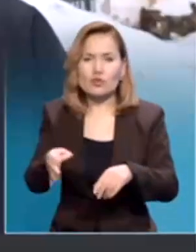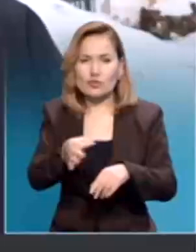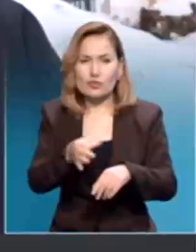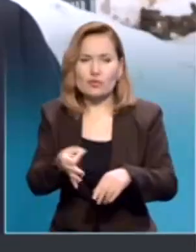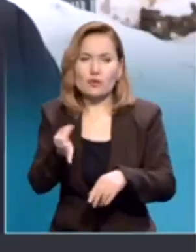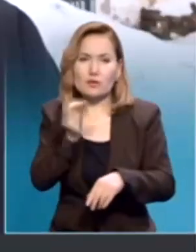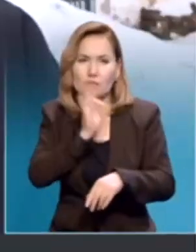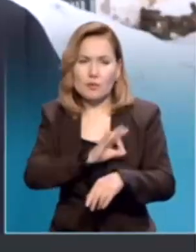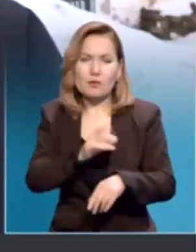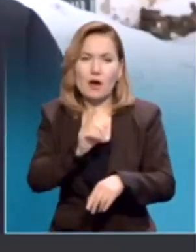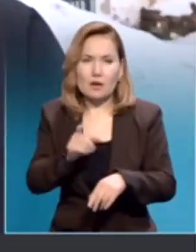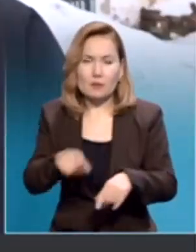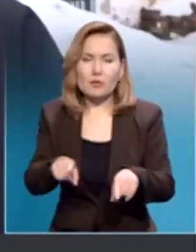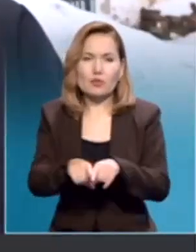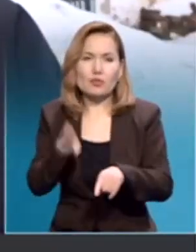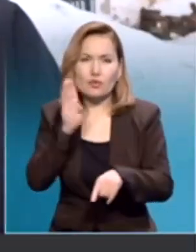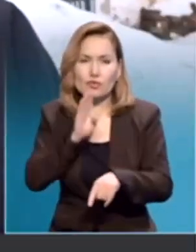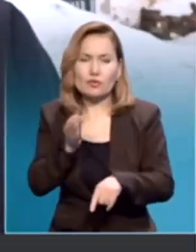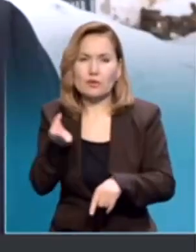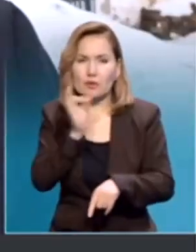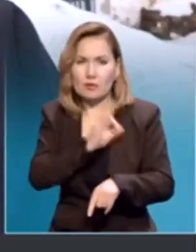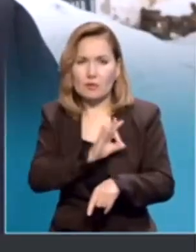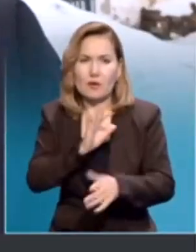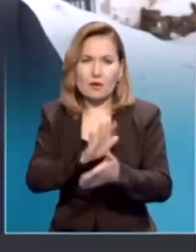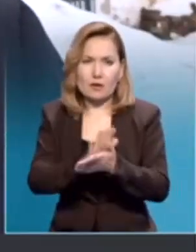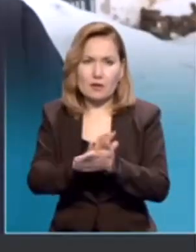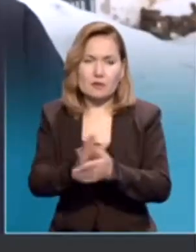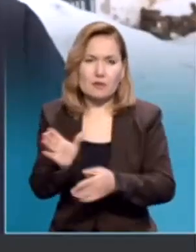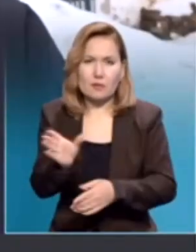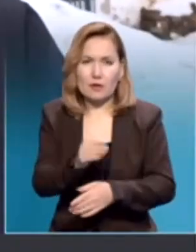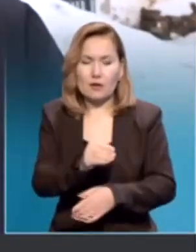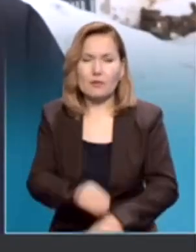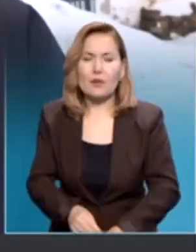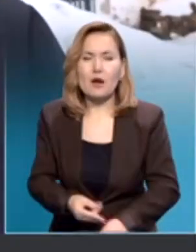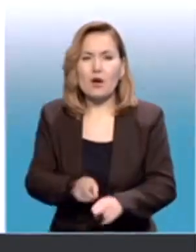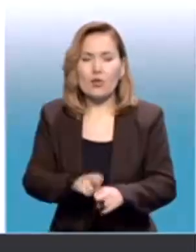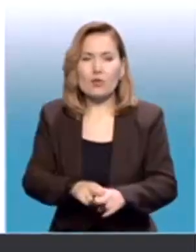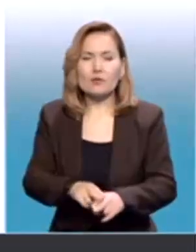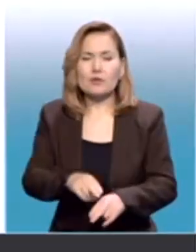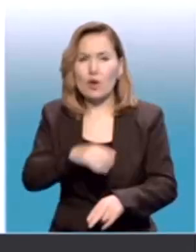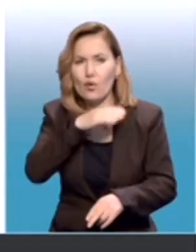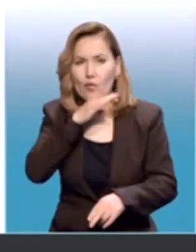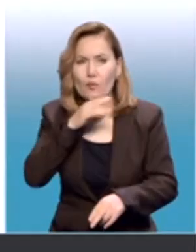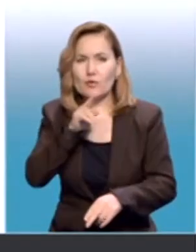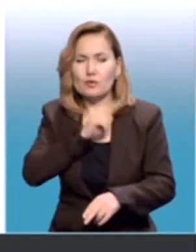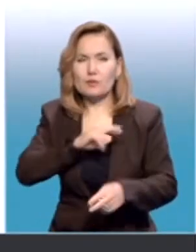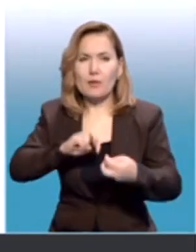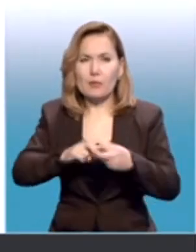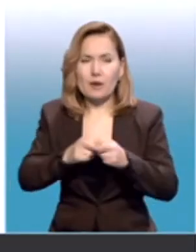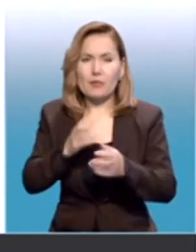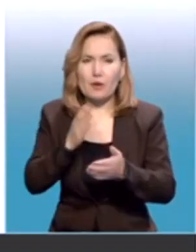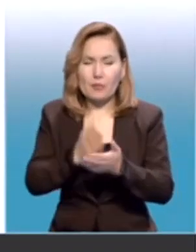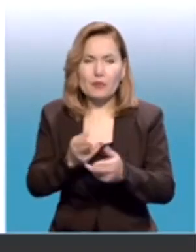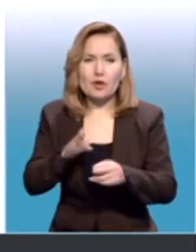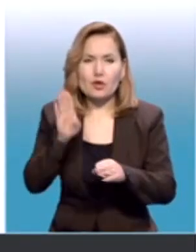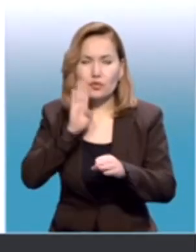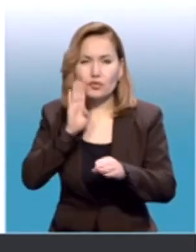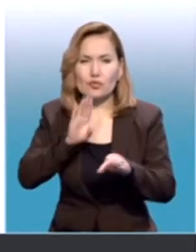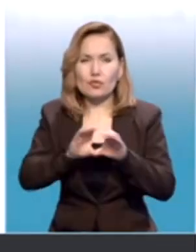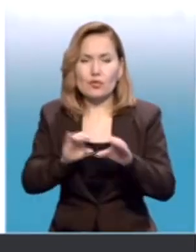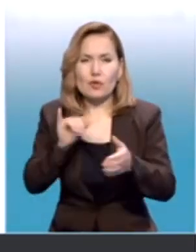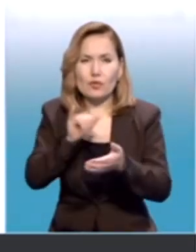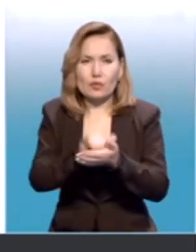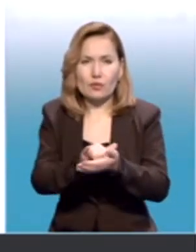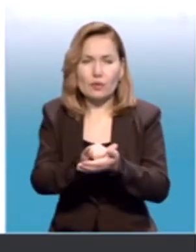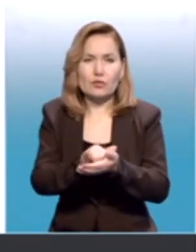келгенде, мысалға, ана жерден су ағады, мына жерден су ағады, сол тағы да жұмыстардың көбеюімен үлгермей қалды. Қазіргі күнге